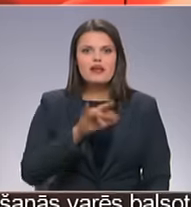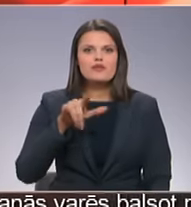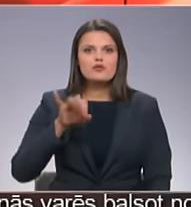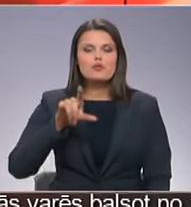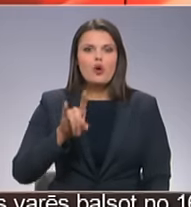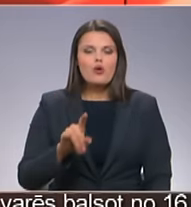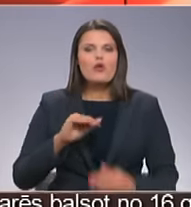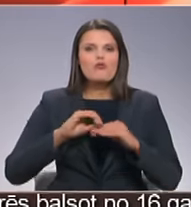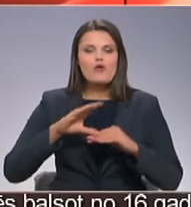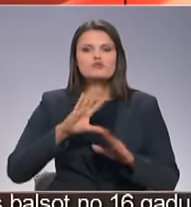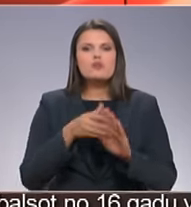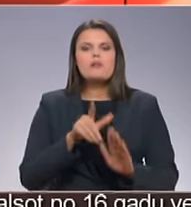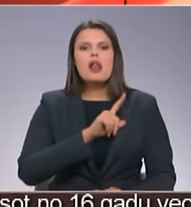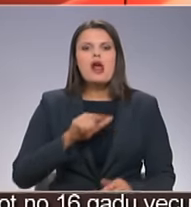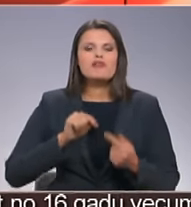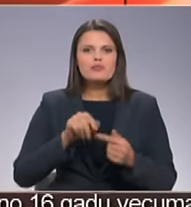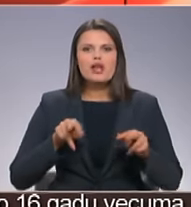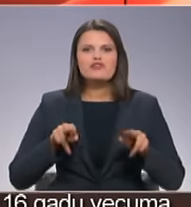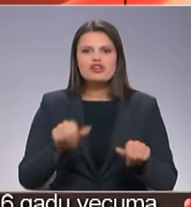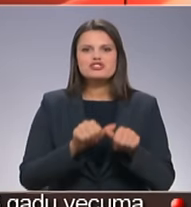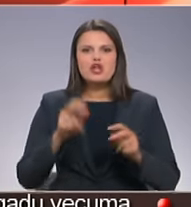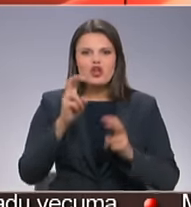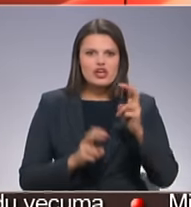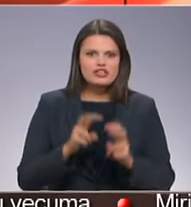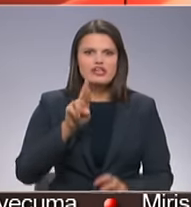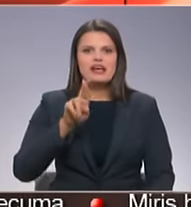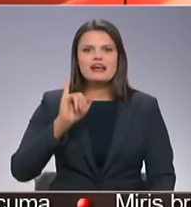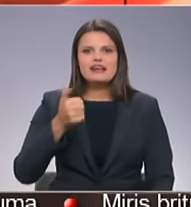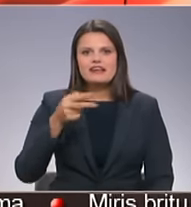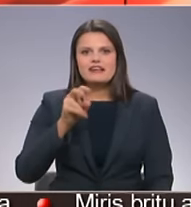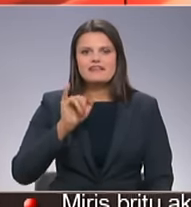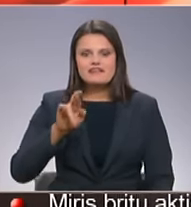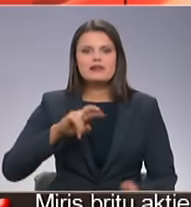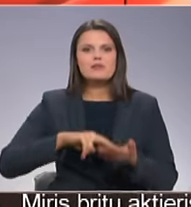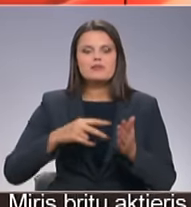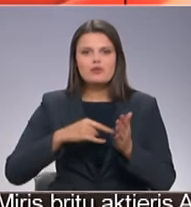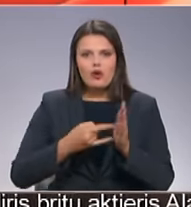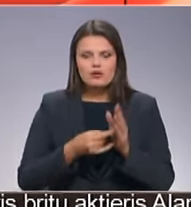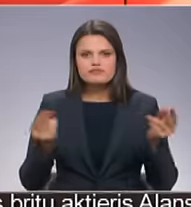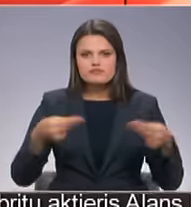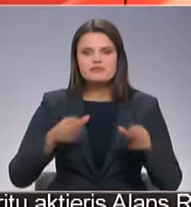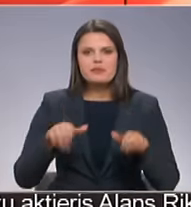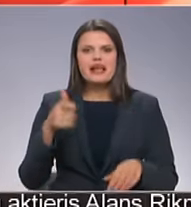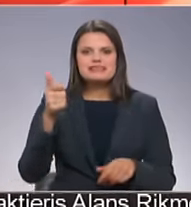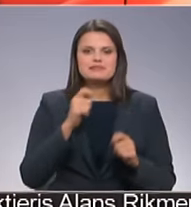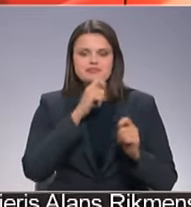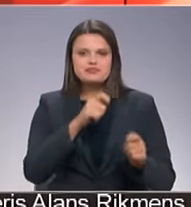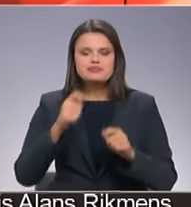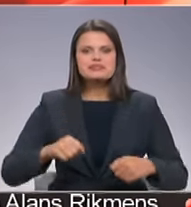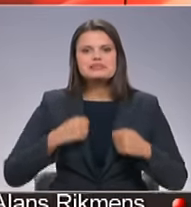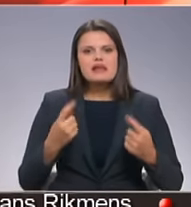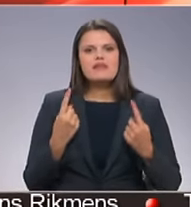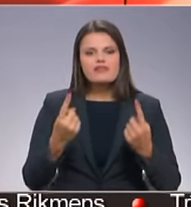Vītola fonds kopā ar Latvijas pretvēža zāļu ražotāju Rikviru pilotprojektā parakstījuši līgumu par stipendiju piešķiršanu